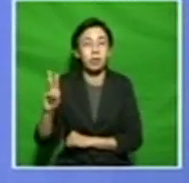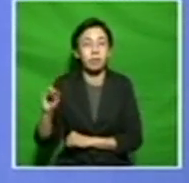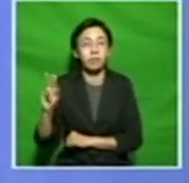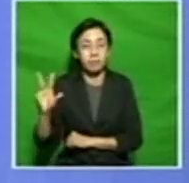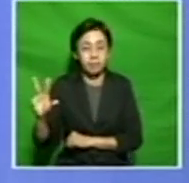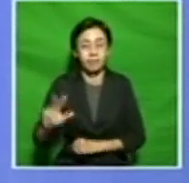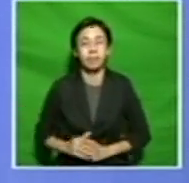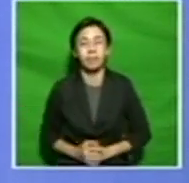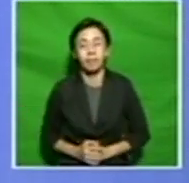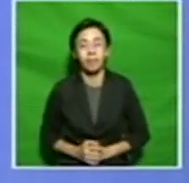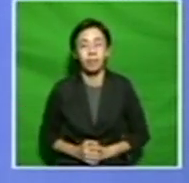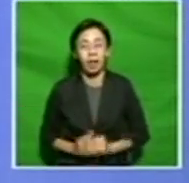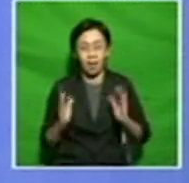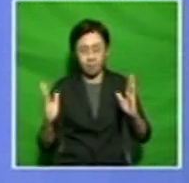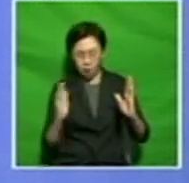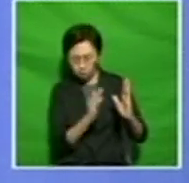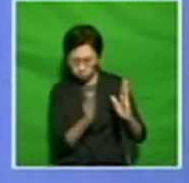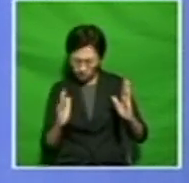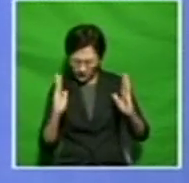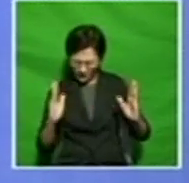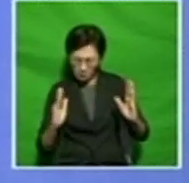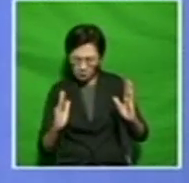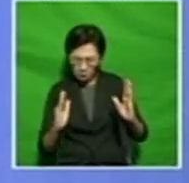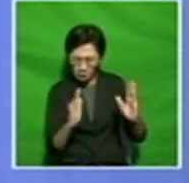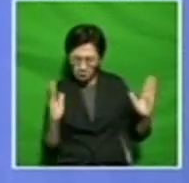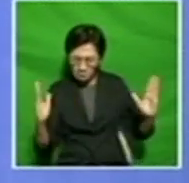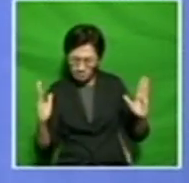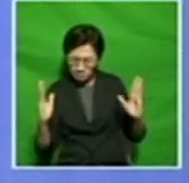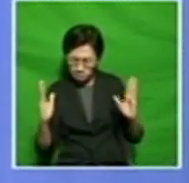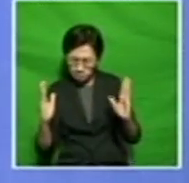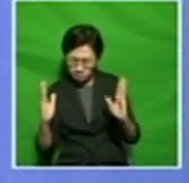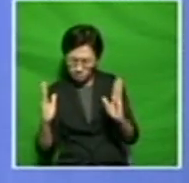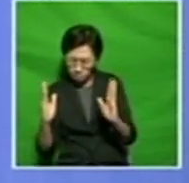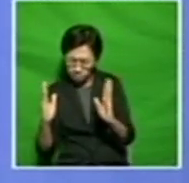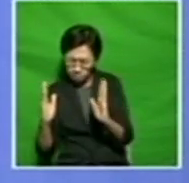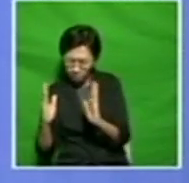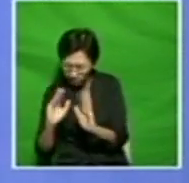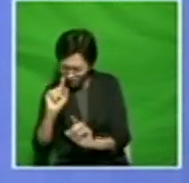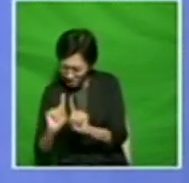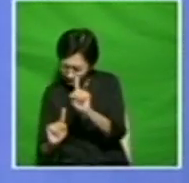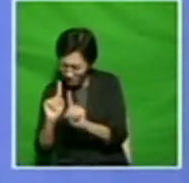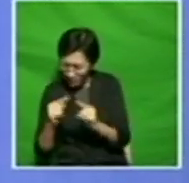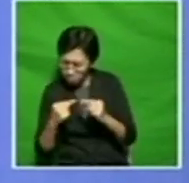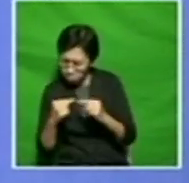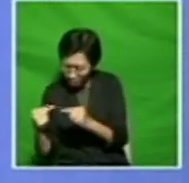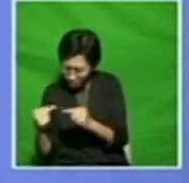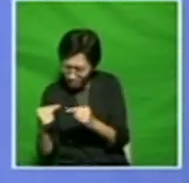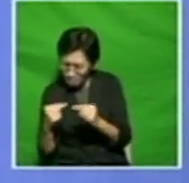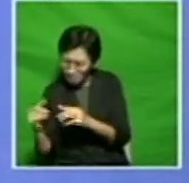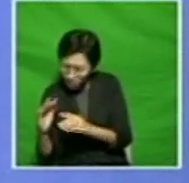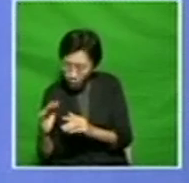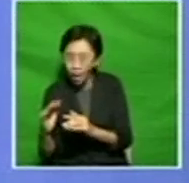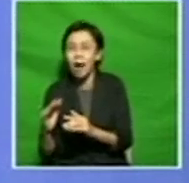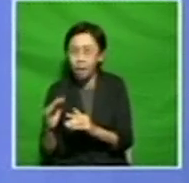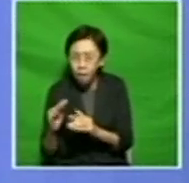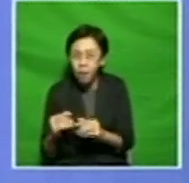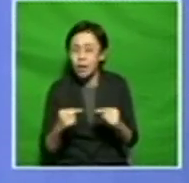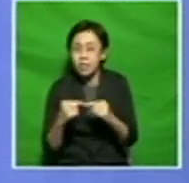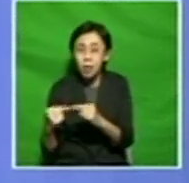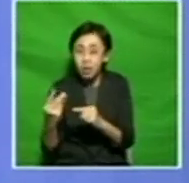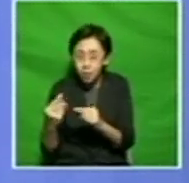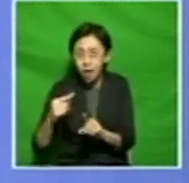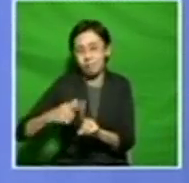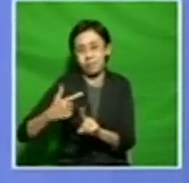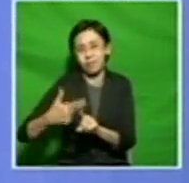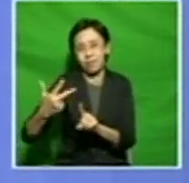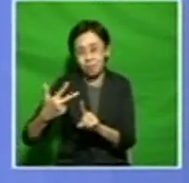2563แล้วค่อยประเมินสถานการณ์พิจารณาต่ออายุเป็นคราวๆไปคราวละไม่เกิน3